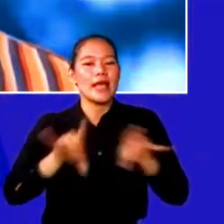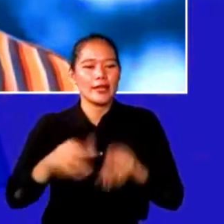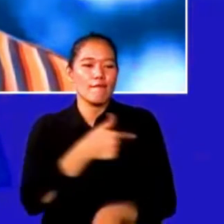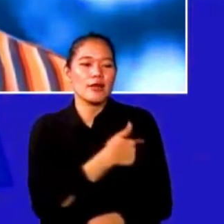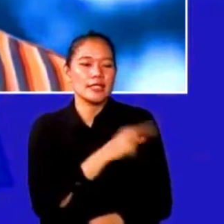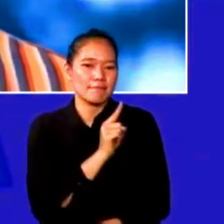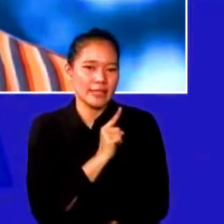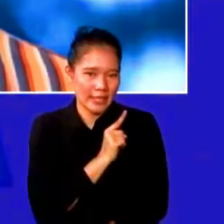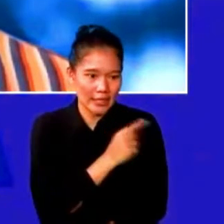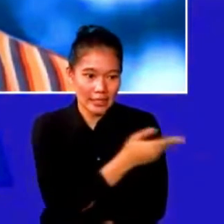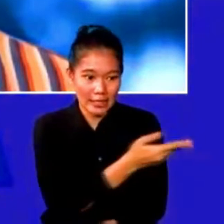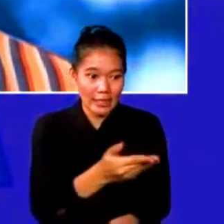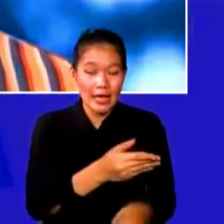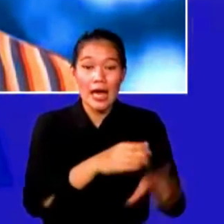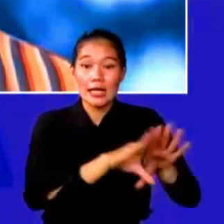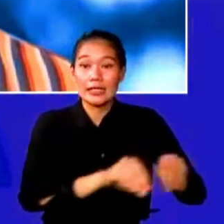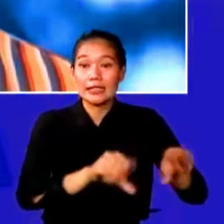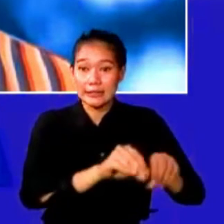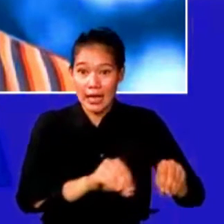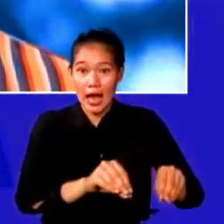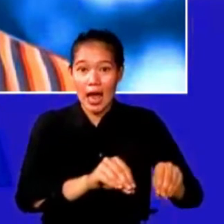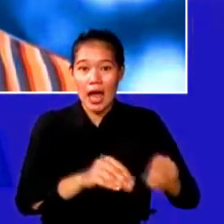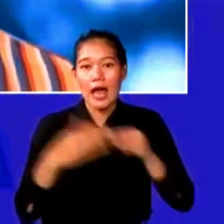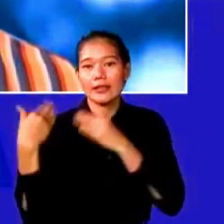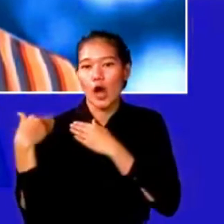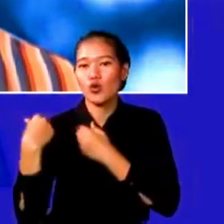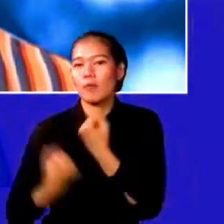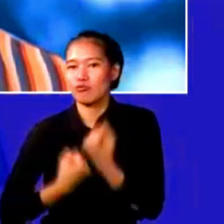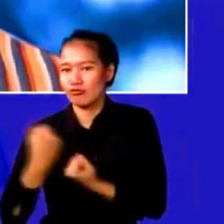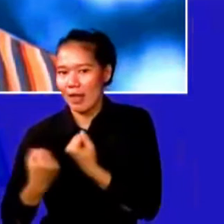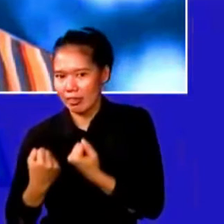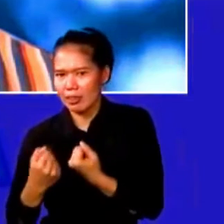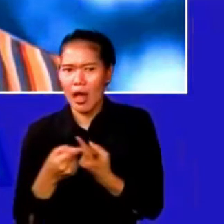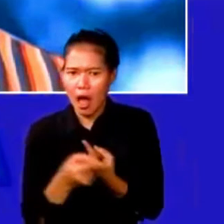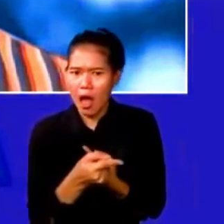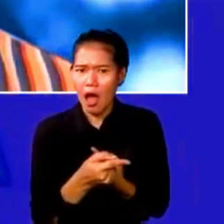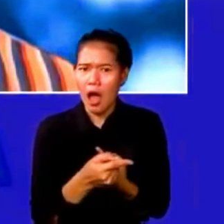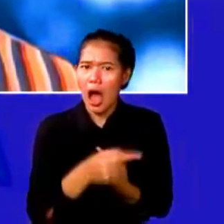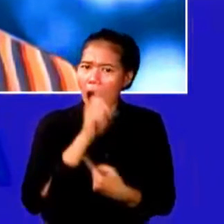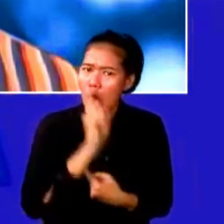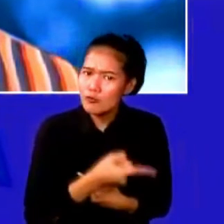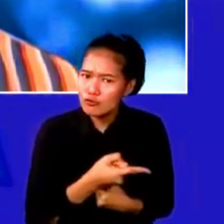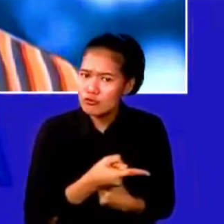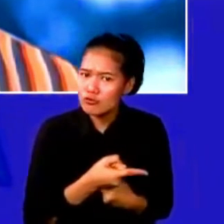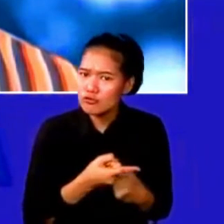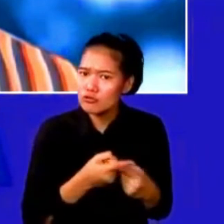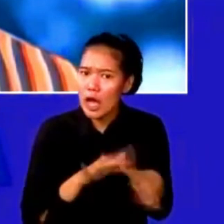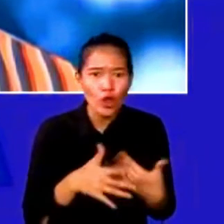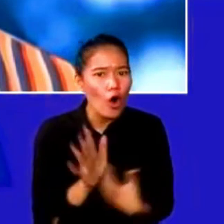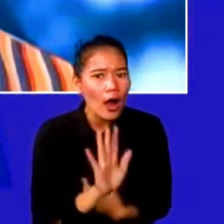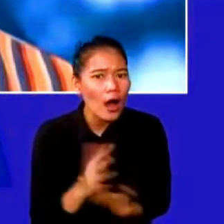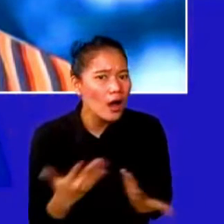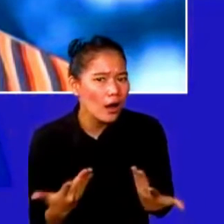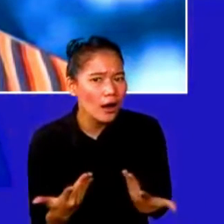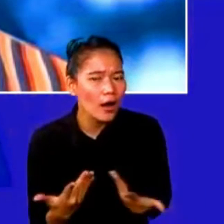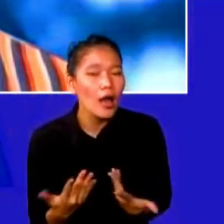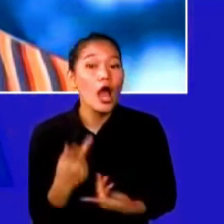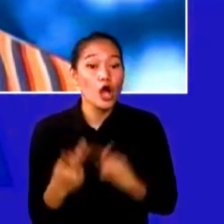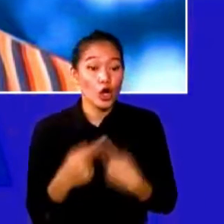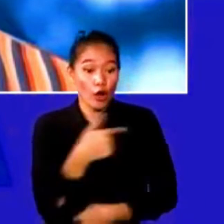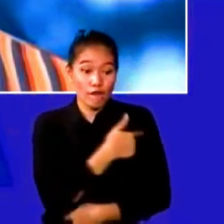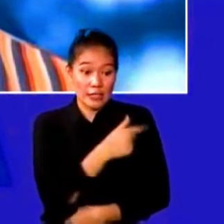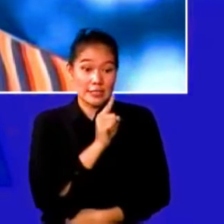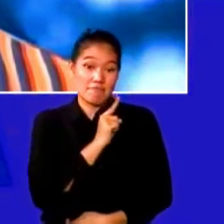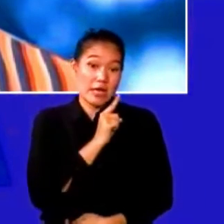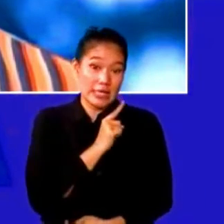Mandiri bagi karyawan yang biayanya ditanggung perusahaan nah Apakah opsi ini bersifat wajib bagi perusahaan dan Apakah dengan